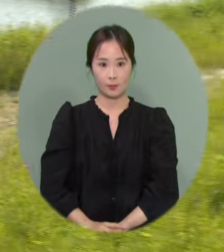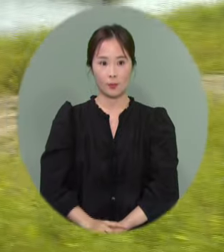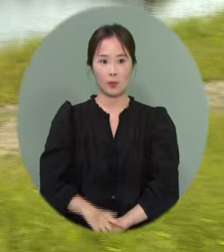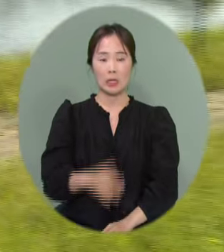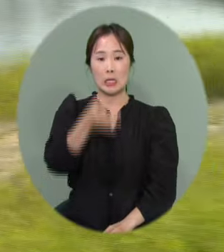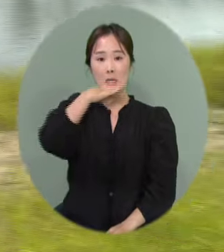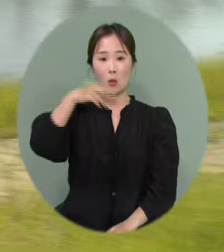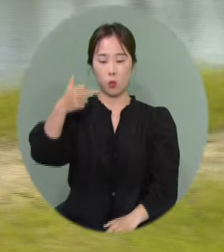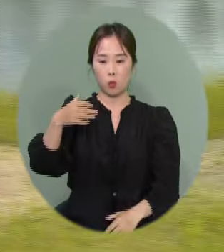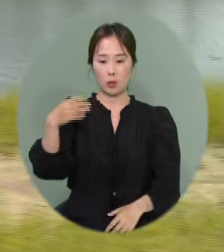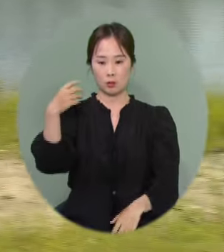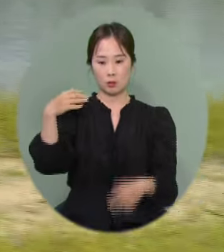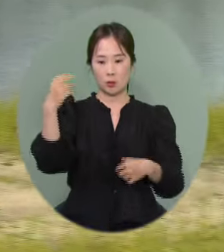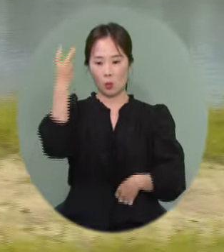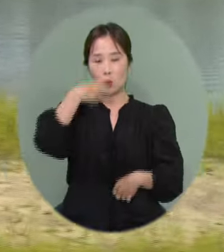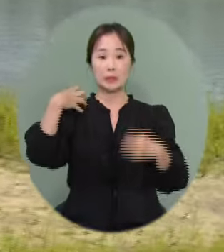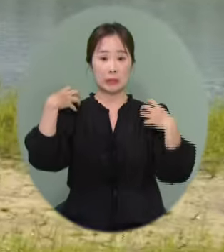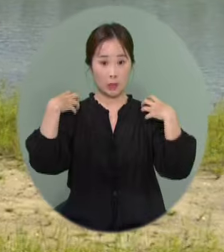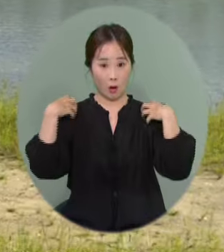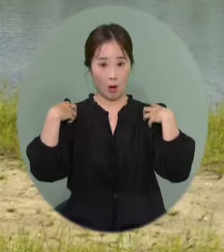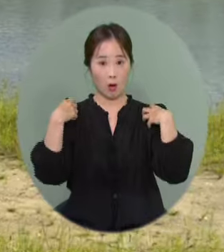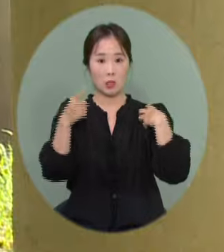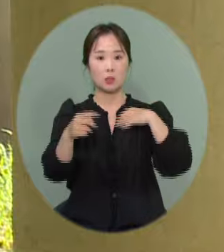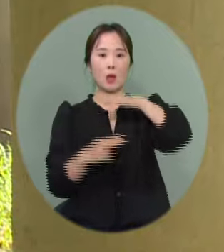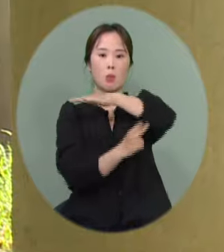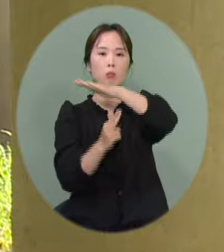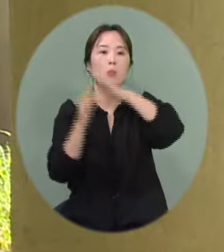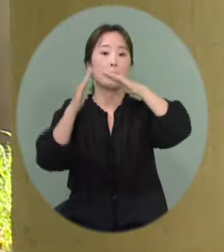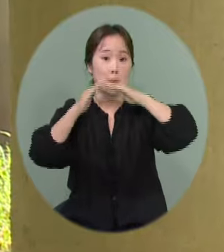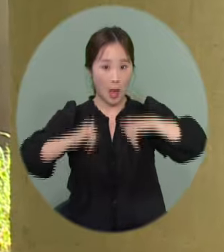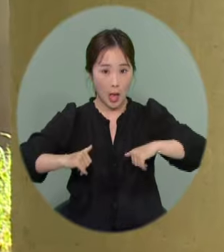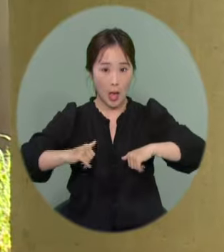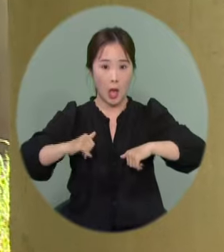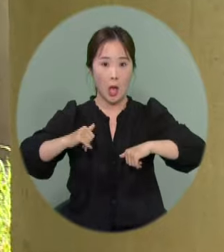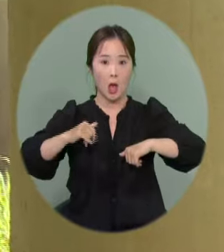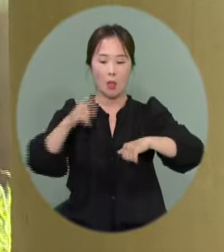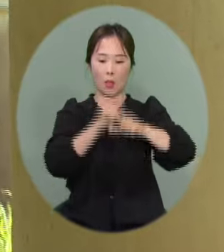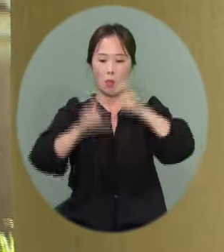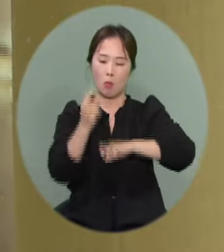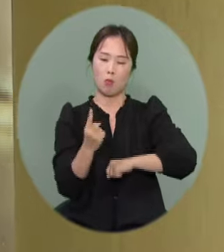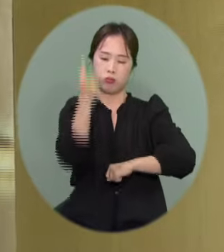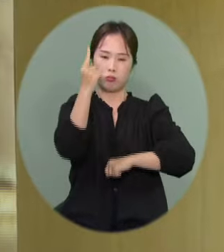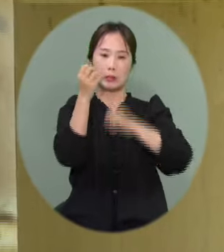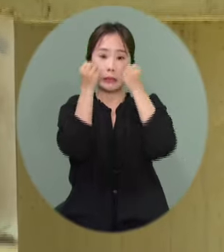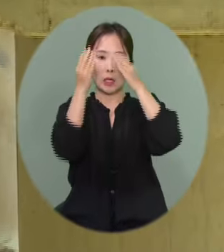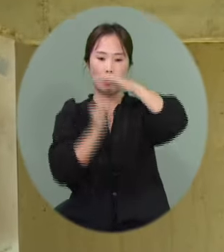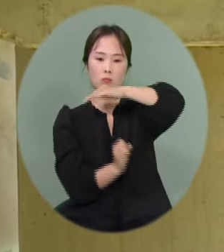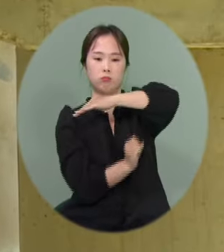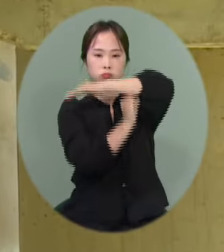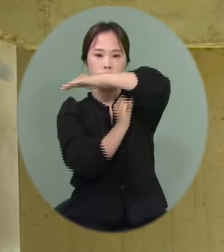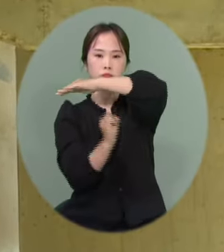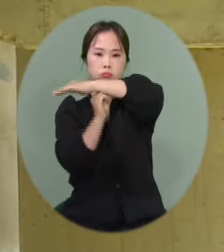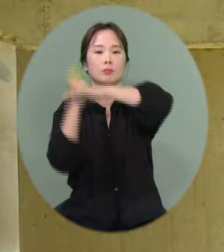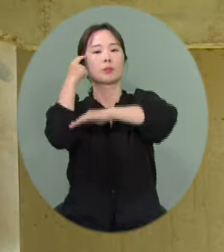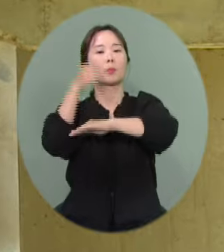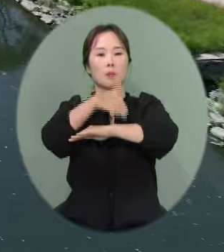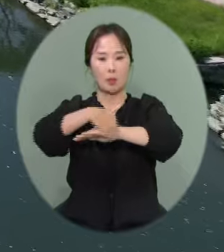익산지방 국토관리청은 기존 다리인 서시교를 철거하고 다리 높이를 올려 새롭게 만들겠다는